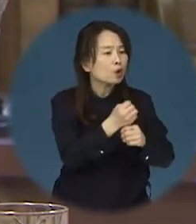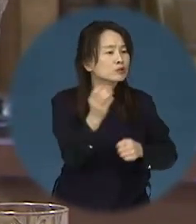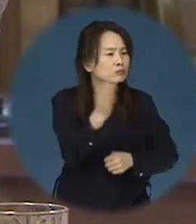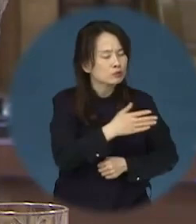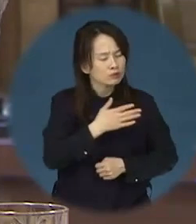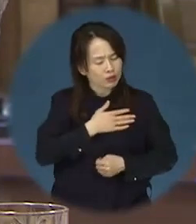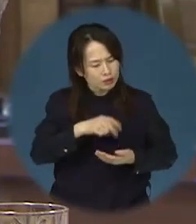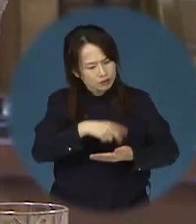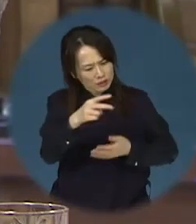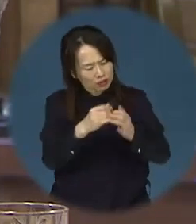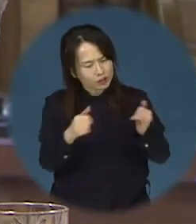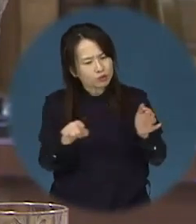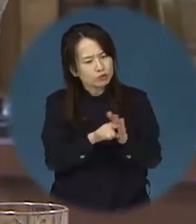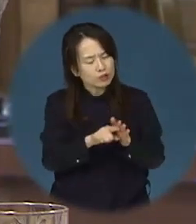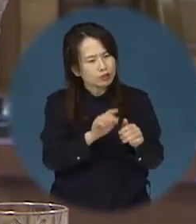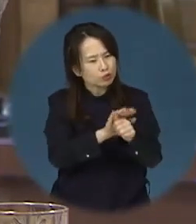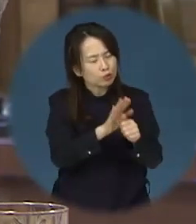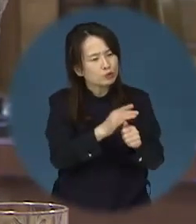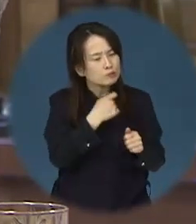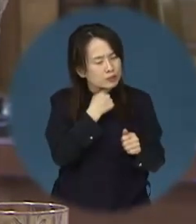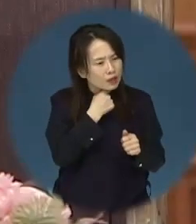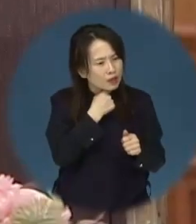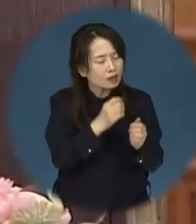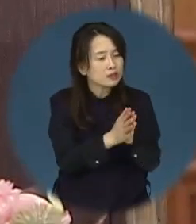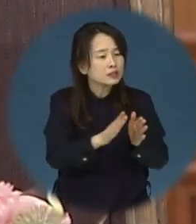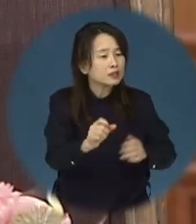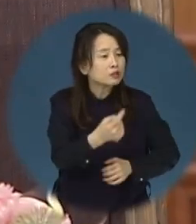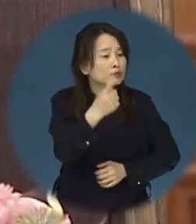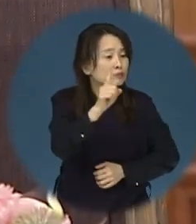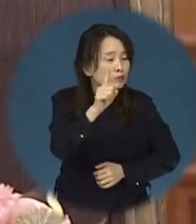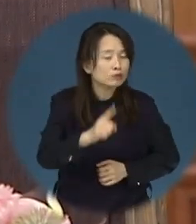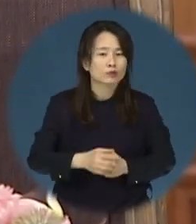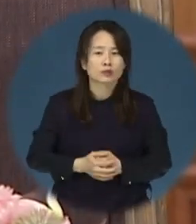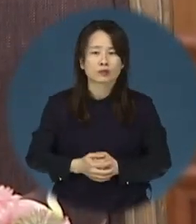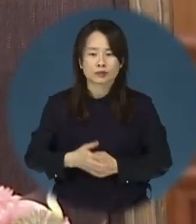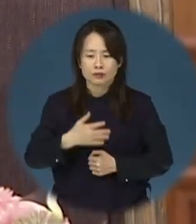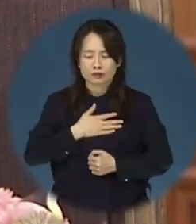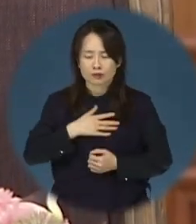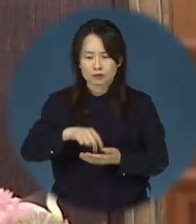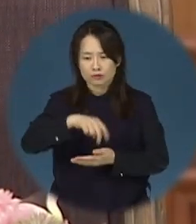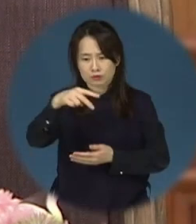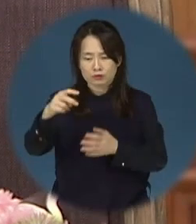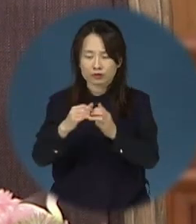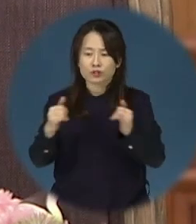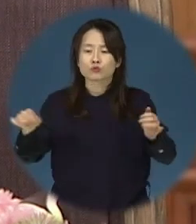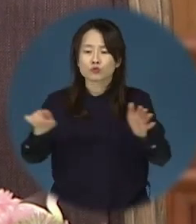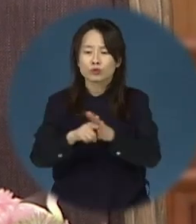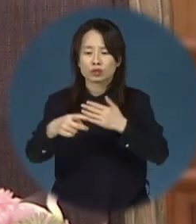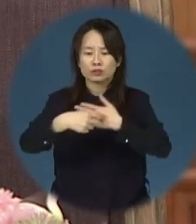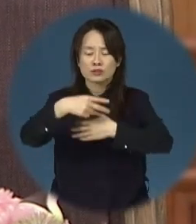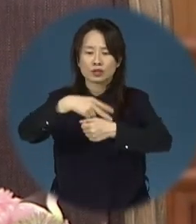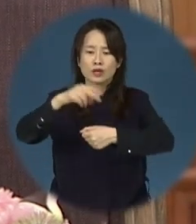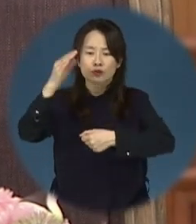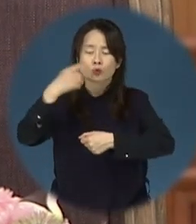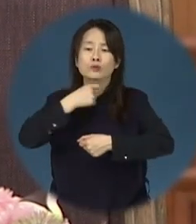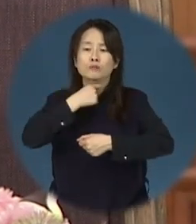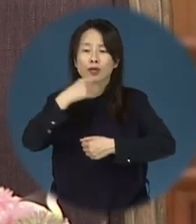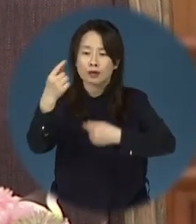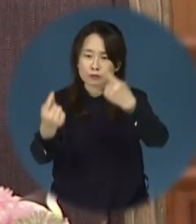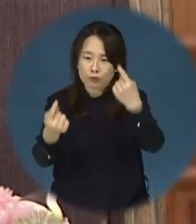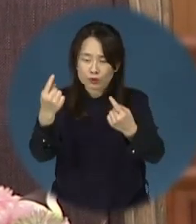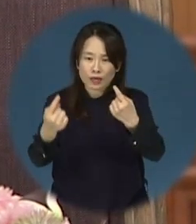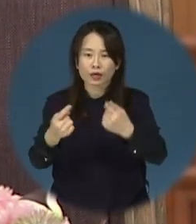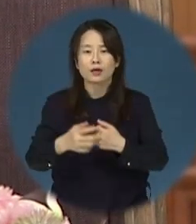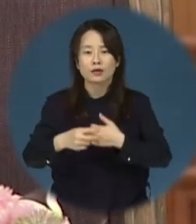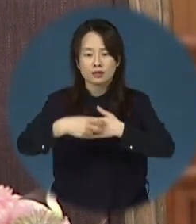진료 의사가 돼야 되겠어 이렇게 된 거예요? 아니 노숙인 진료 의사가 돼야겠다라는 개념보다는 일단은 예과